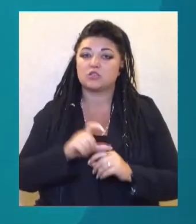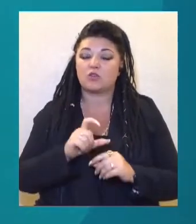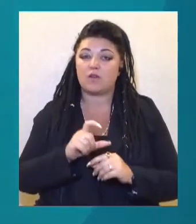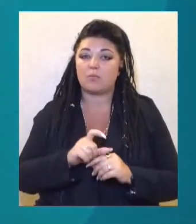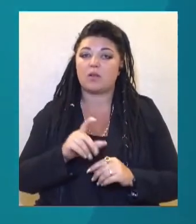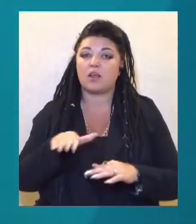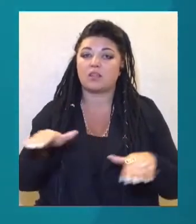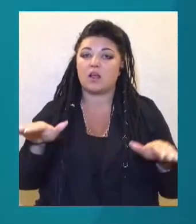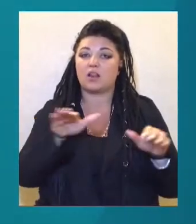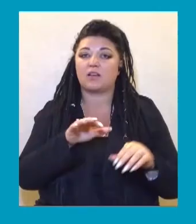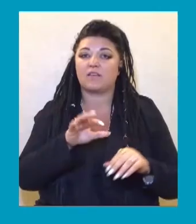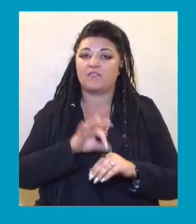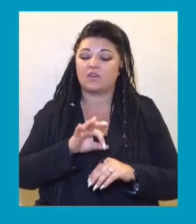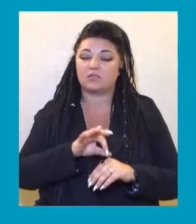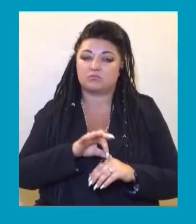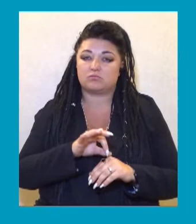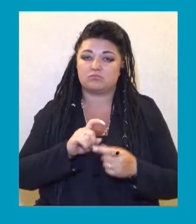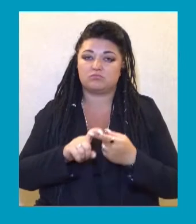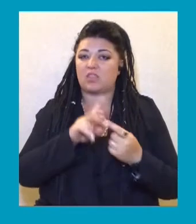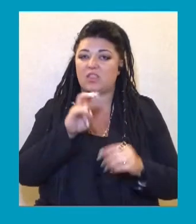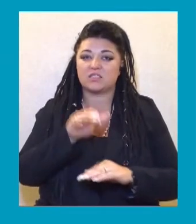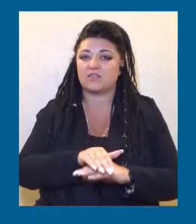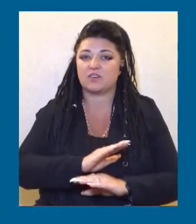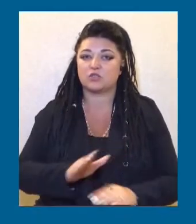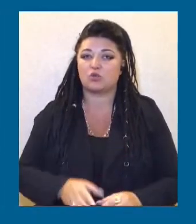на грип не зафіксовано.